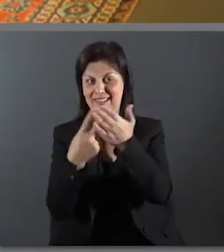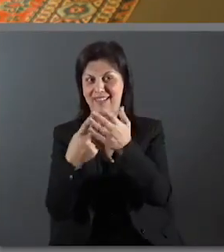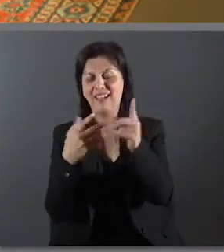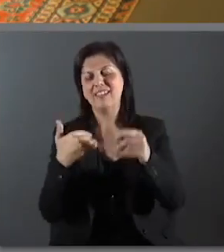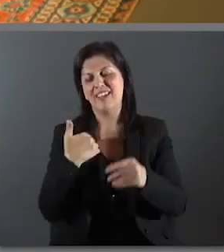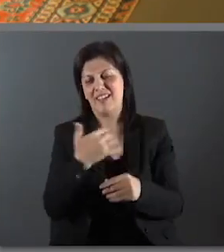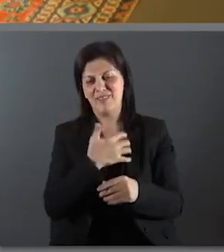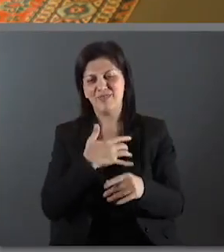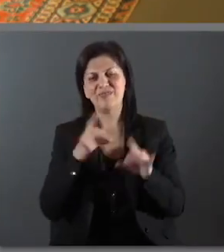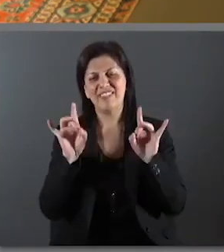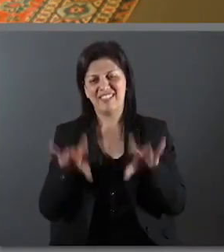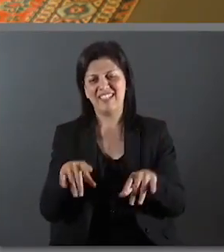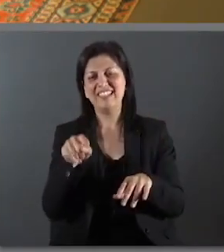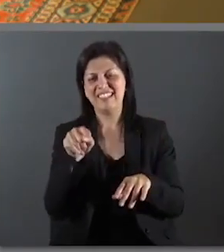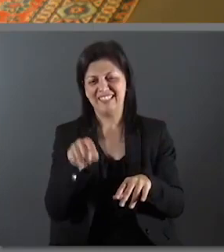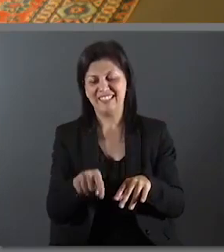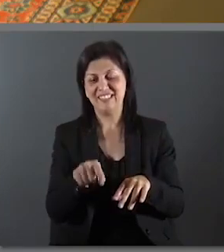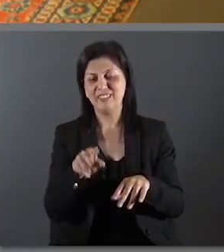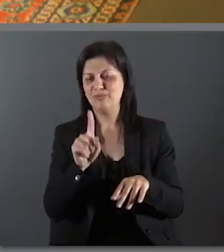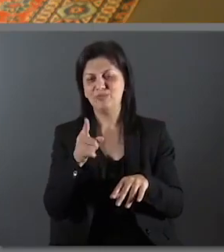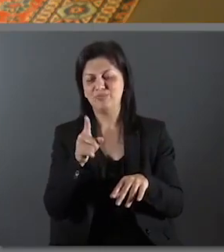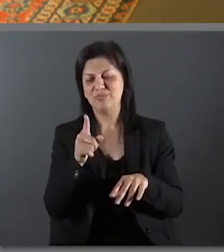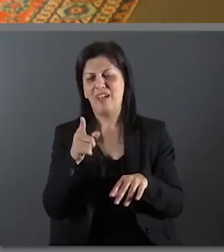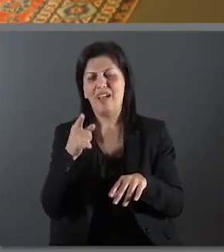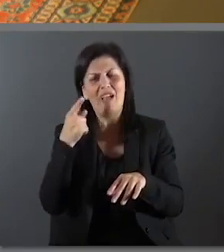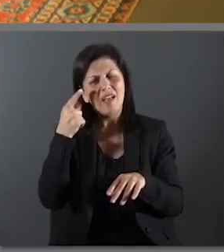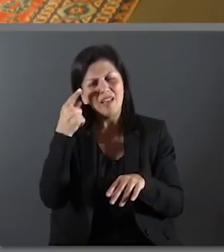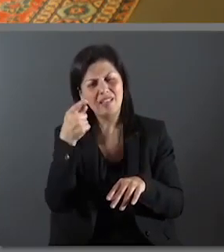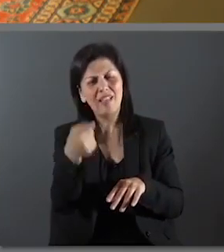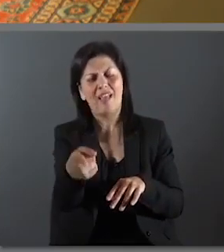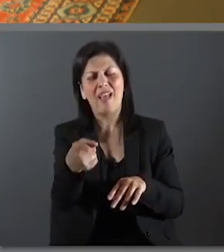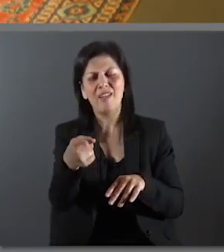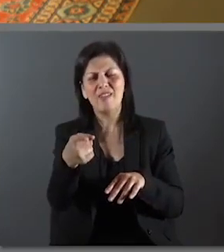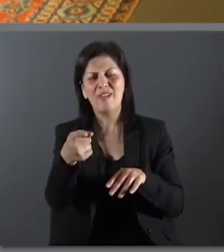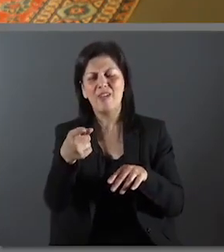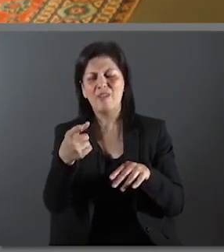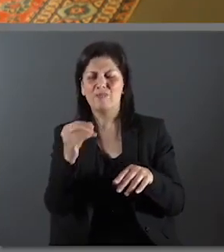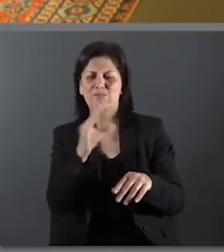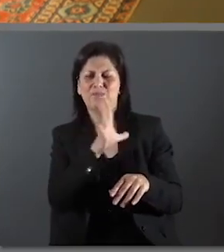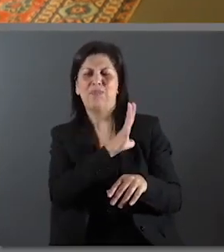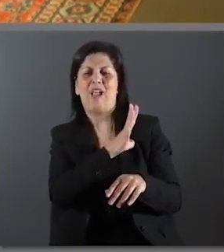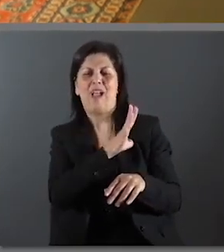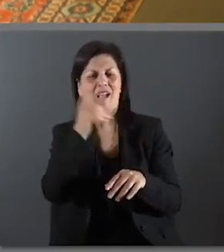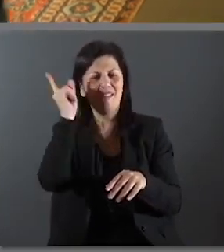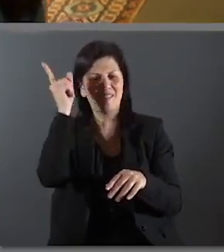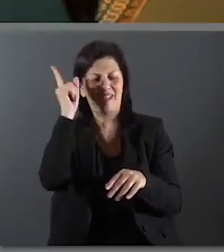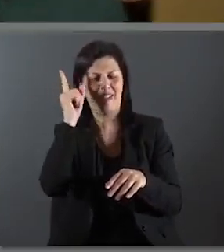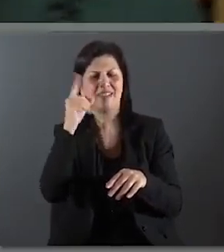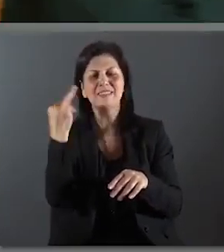isə hələ burada qalmaq istəyirəm. Çünki zəngin, dərin bir irslə qarşı-qarşıyayam.